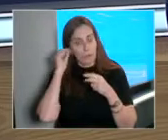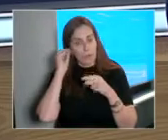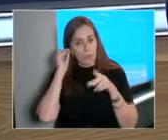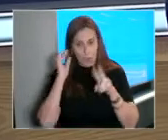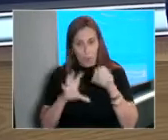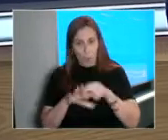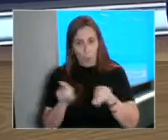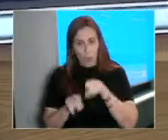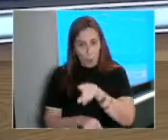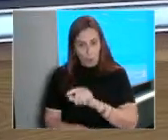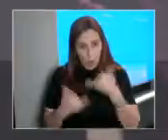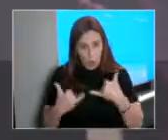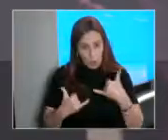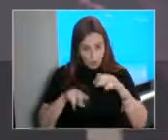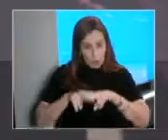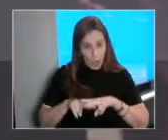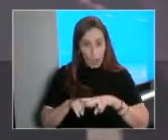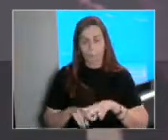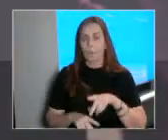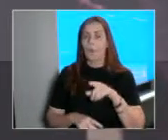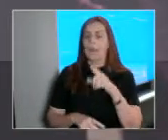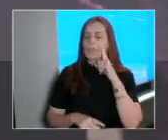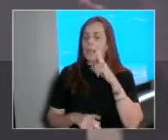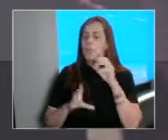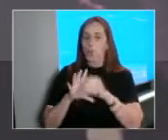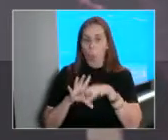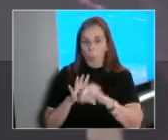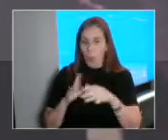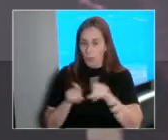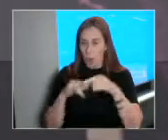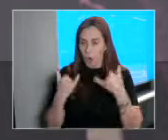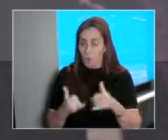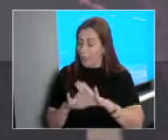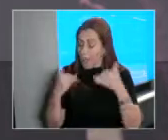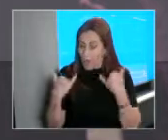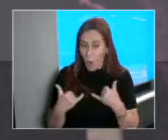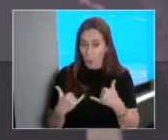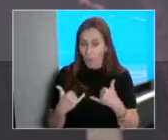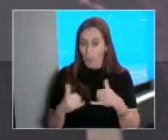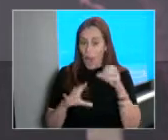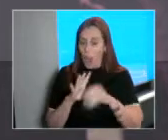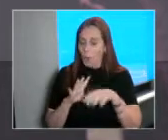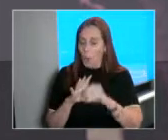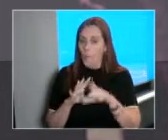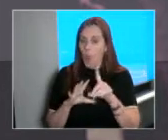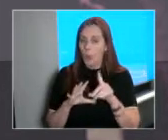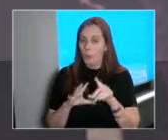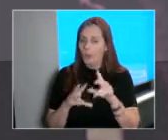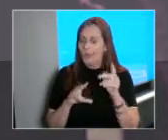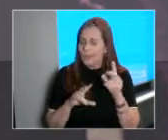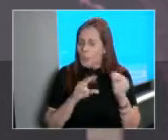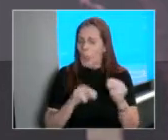מסוג כזה? זה מעניין, כי פילנטרופיה, אני חושב שהיום, רק היום, הפילנטרופיה הולכת ונעשית